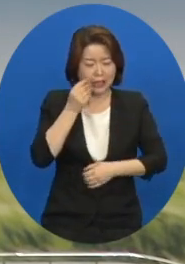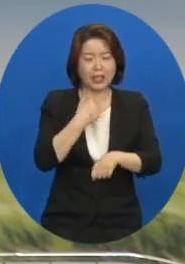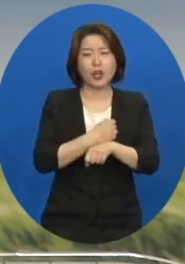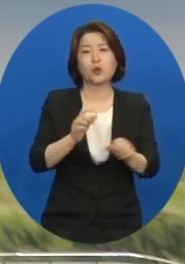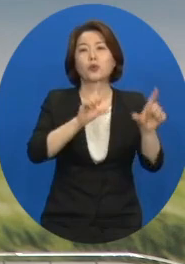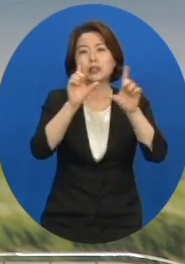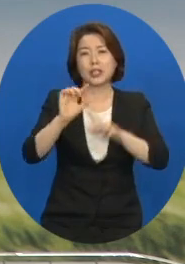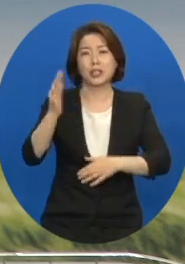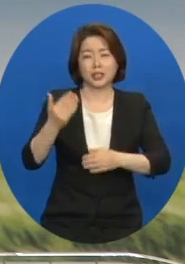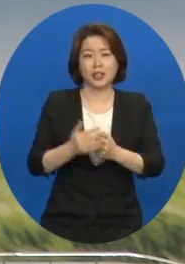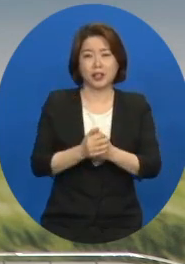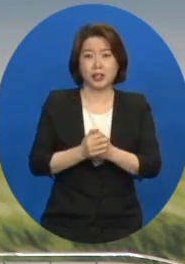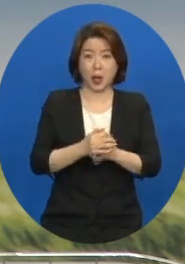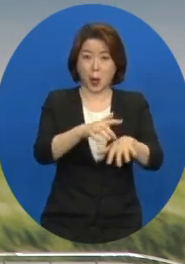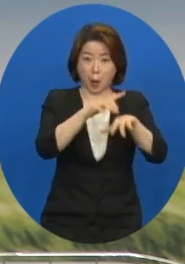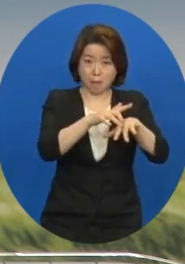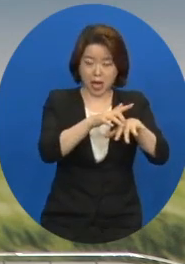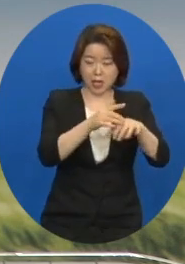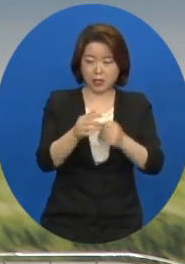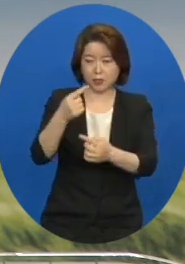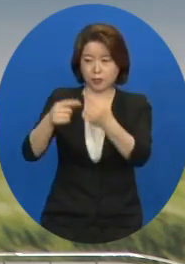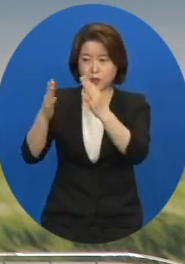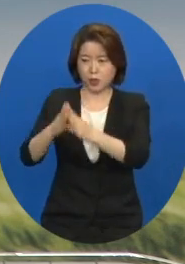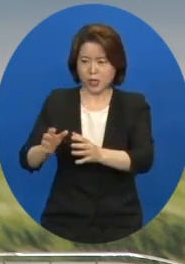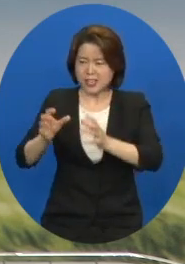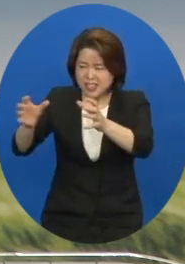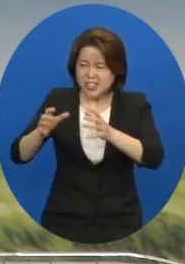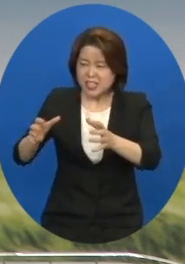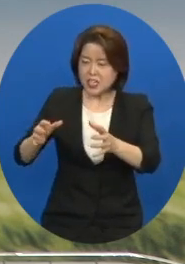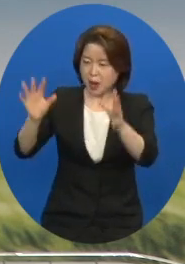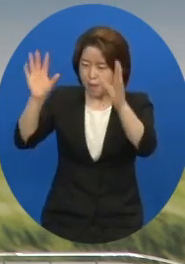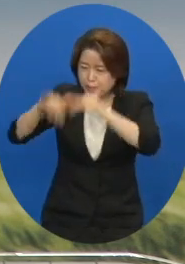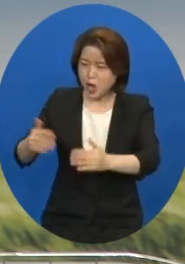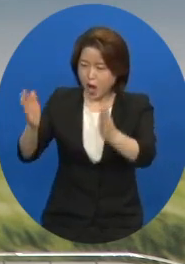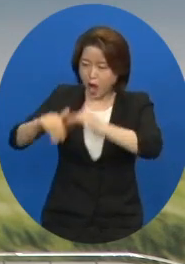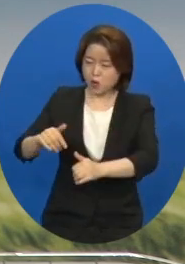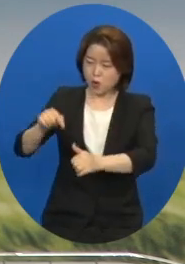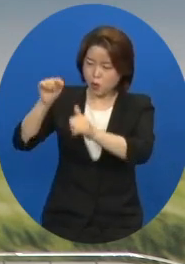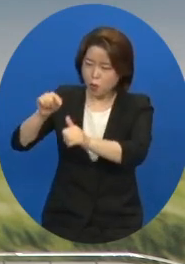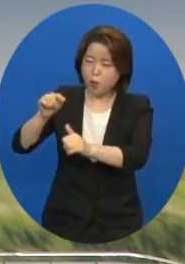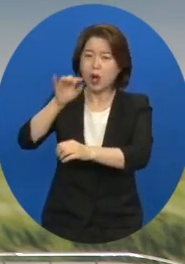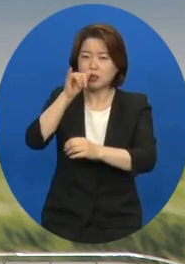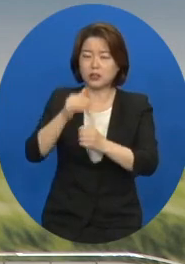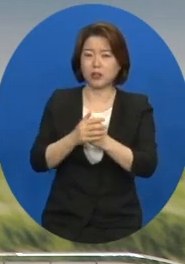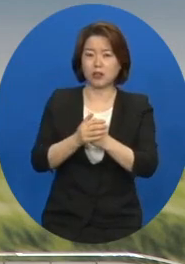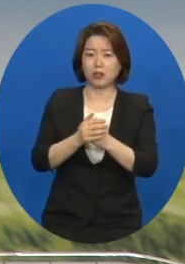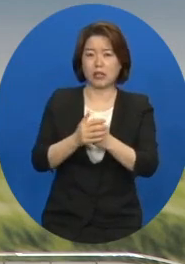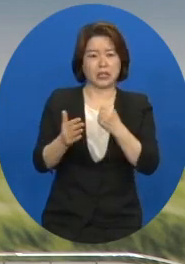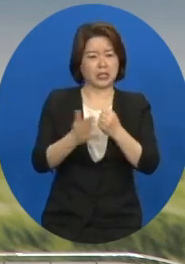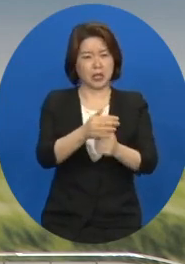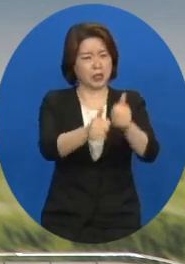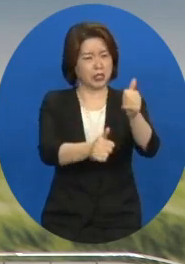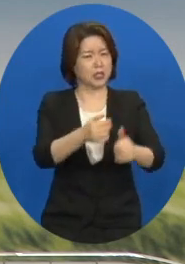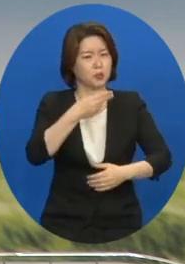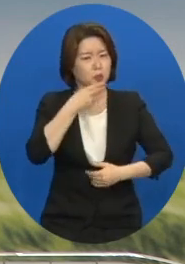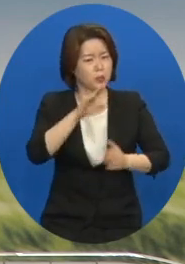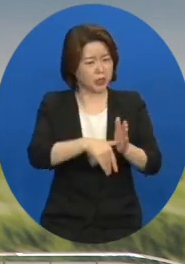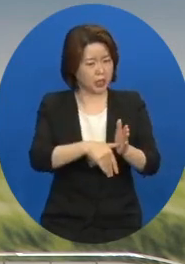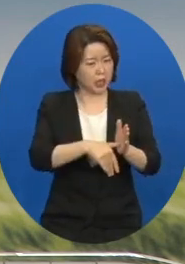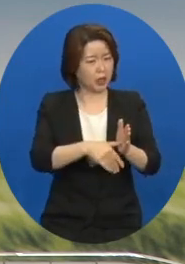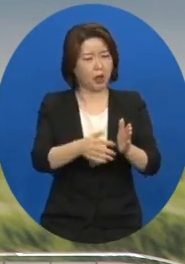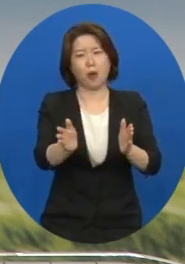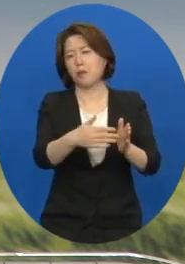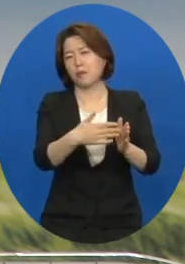마귀가 교회를 흔들고 무너뜨리려고 역사하고 있는데 시험 없을 때가 있겠는가 생각해